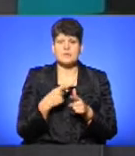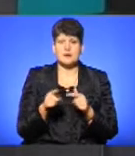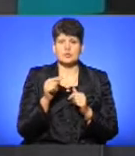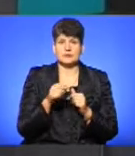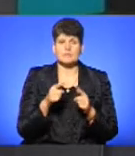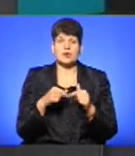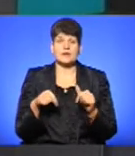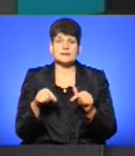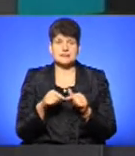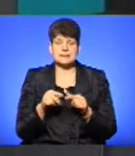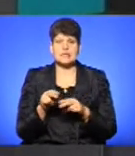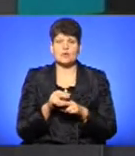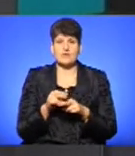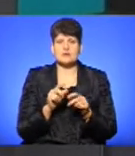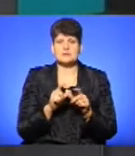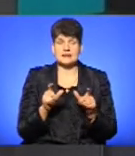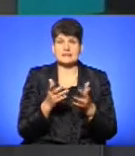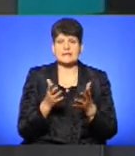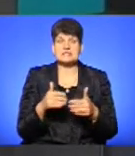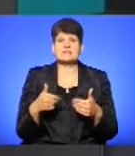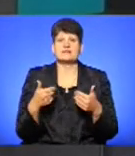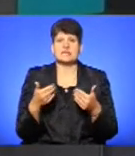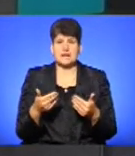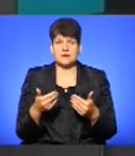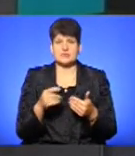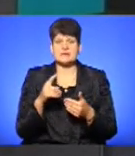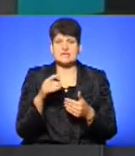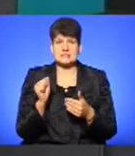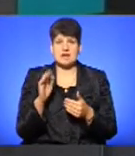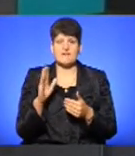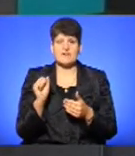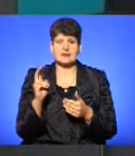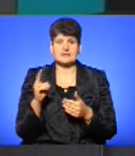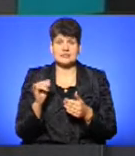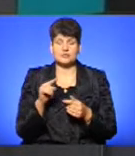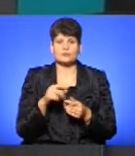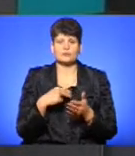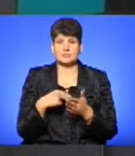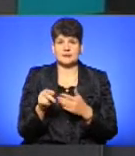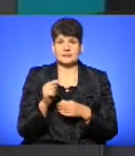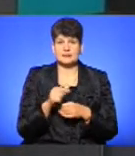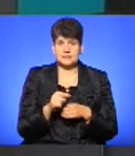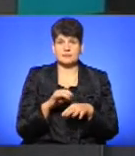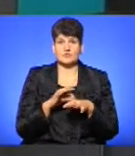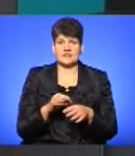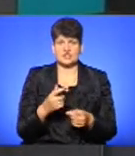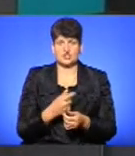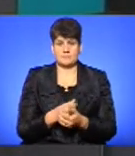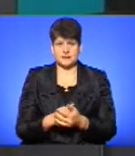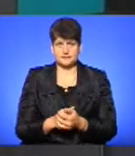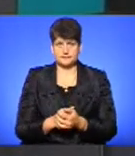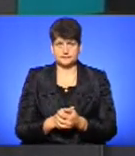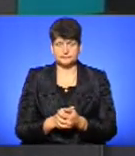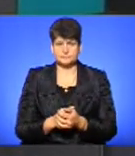організаціям, лікувальним закладам, які звертаються за вакциною для того, щоб її придбати і, відповідно, провести щеплення. В